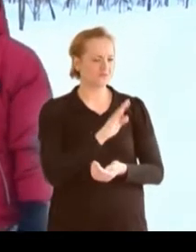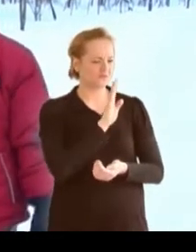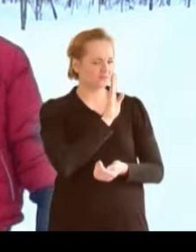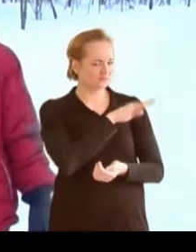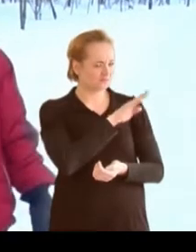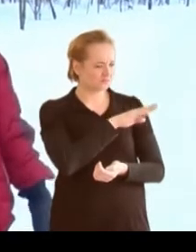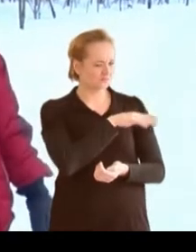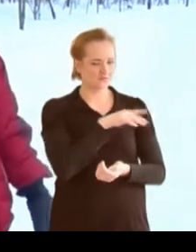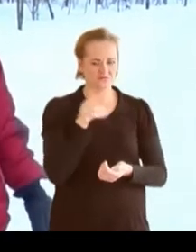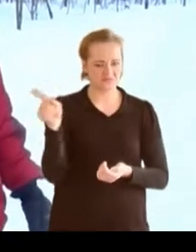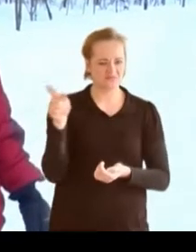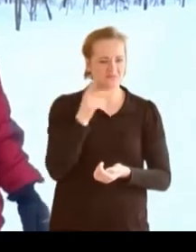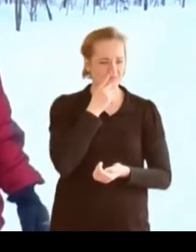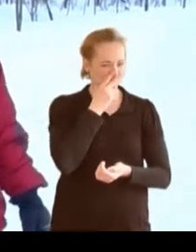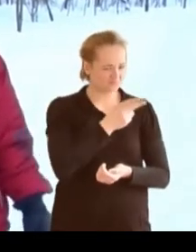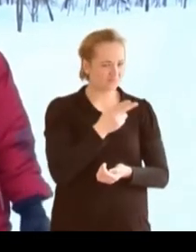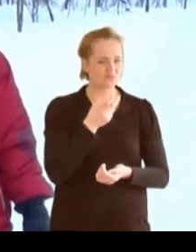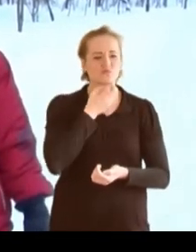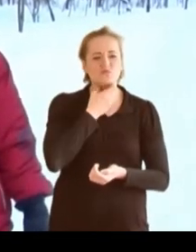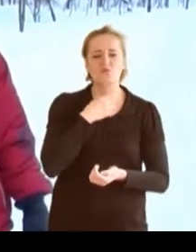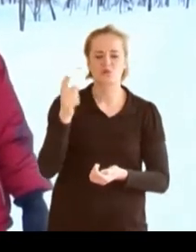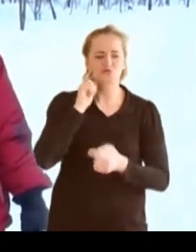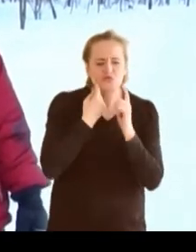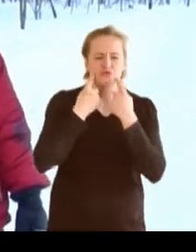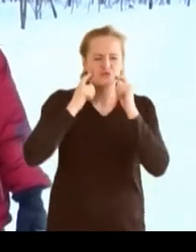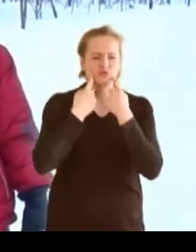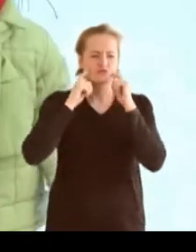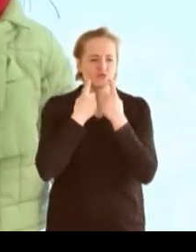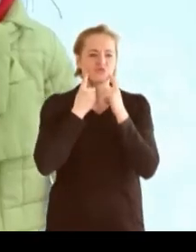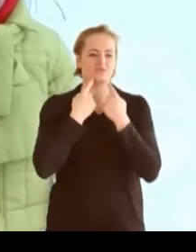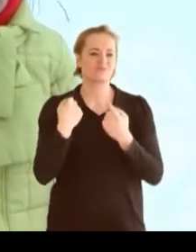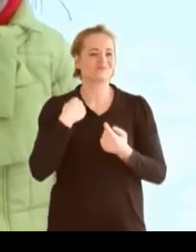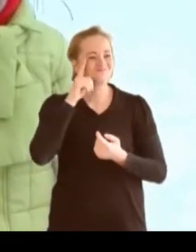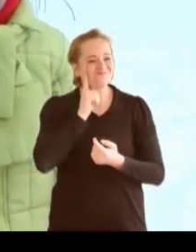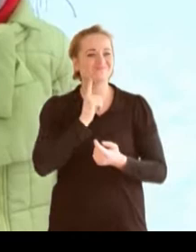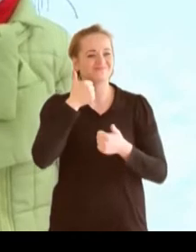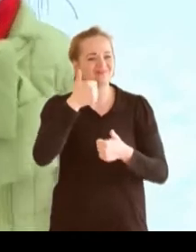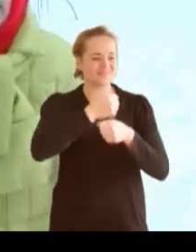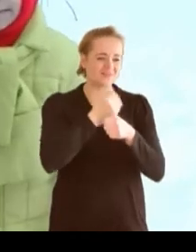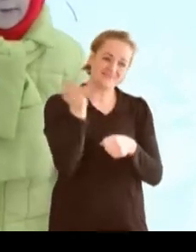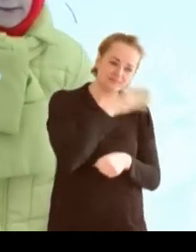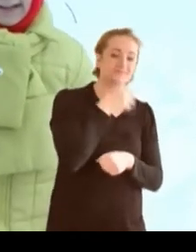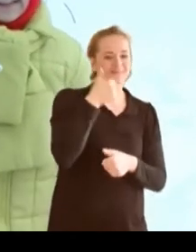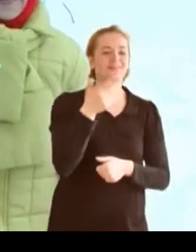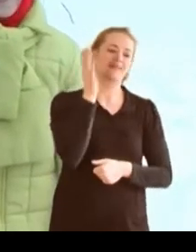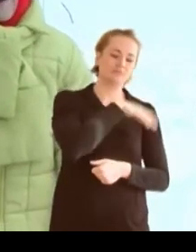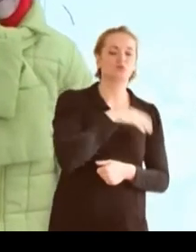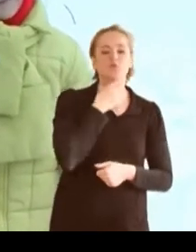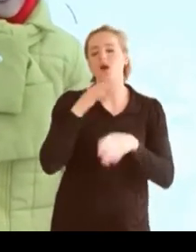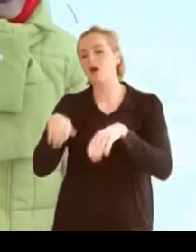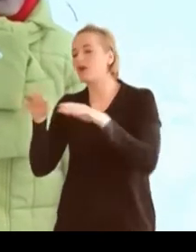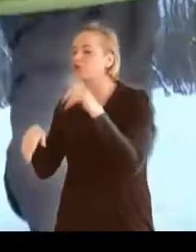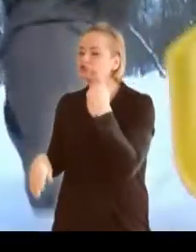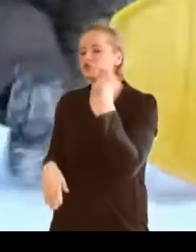Šuniukas yra žaidukas. Jam rūpi tik kamuoliukas. Keliaukime toliau. Gerai, keliaukime.